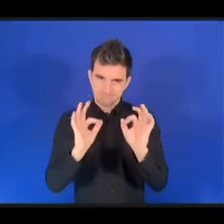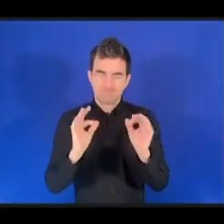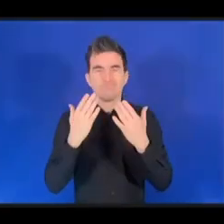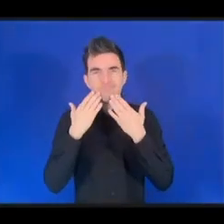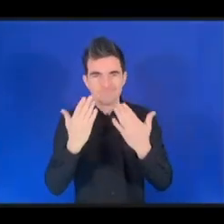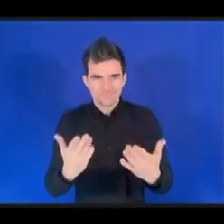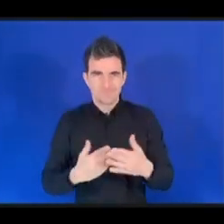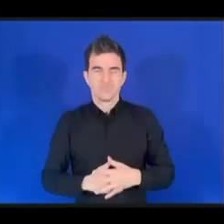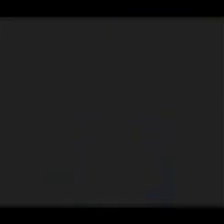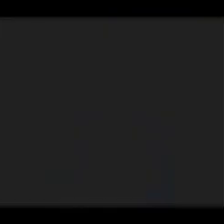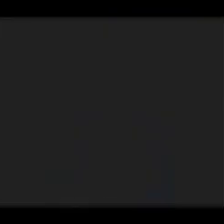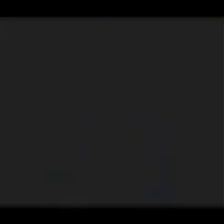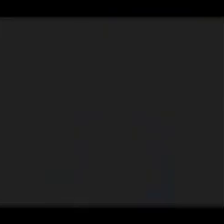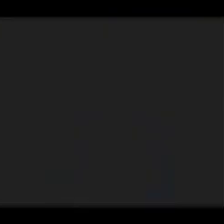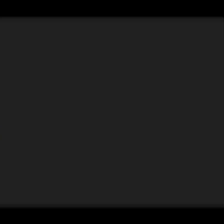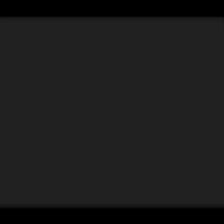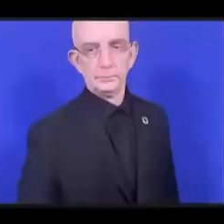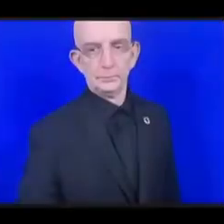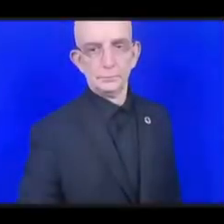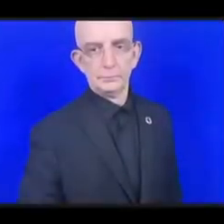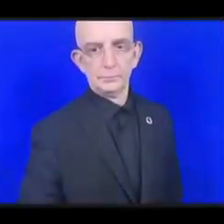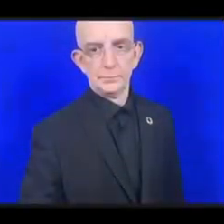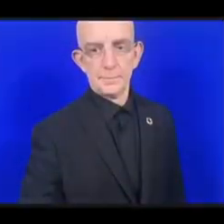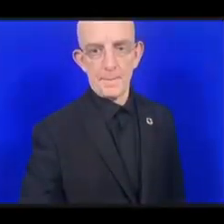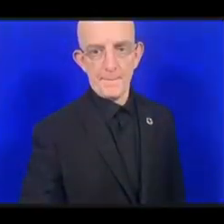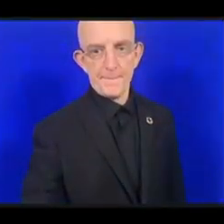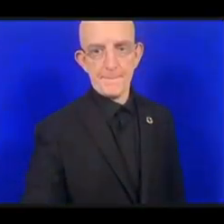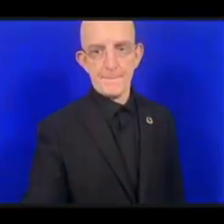スターターどうもありがとうございまし